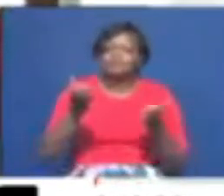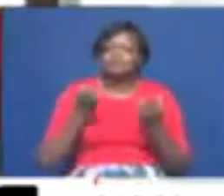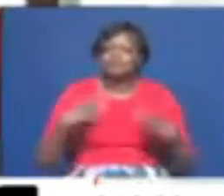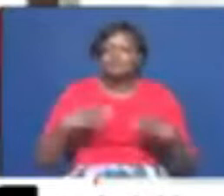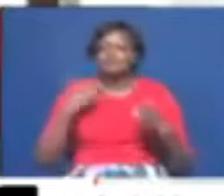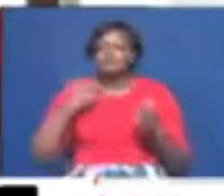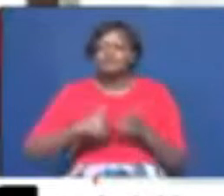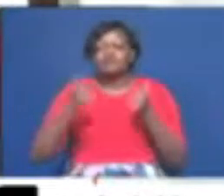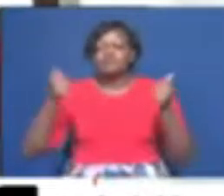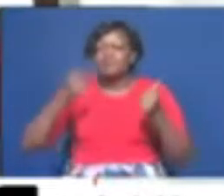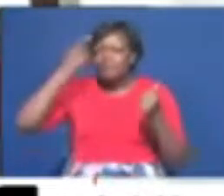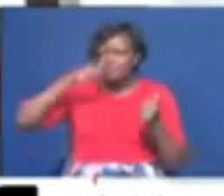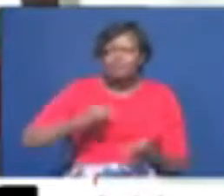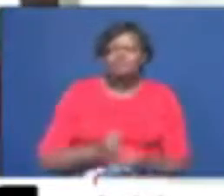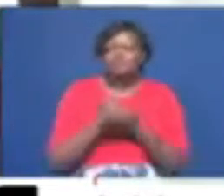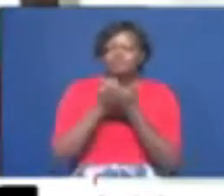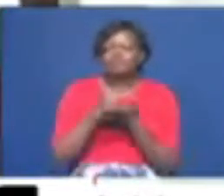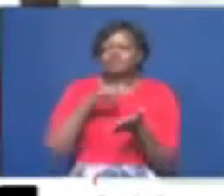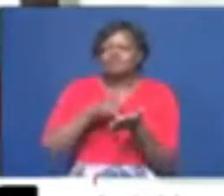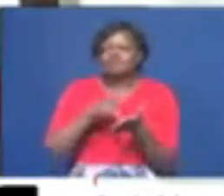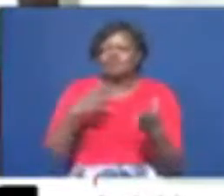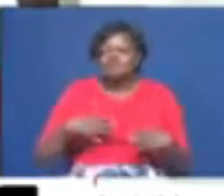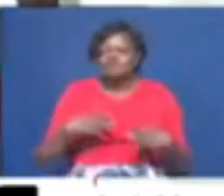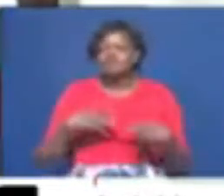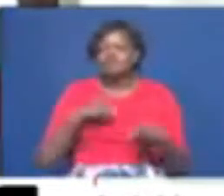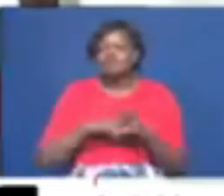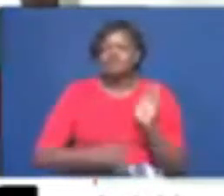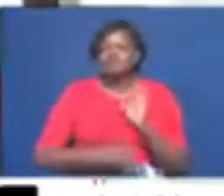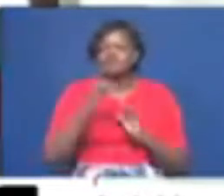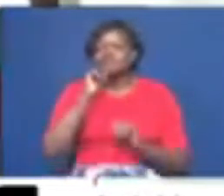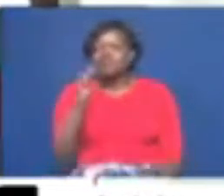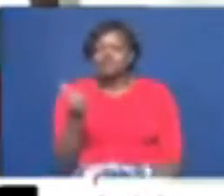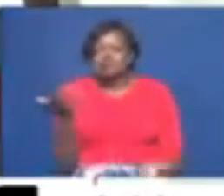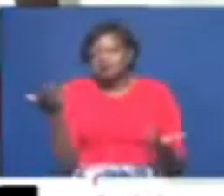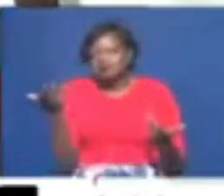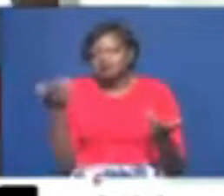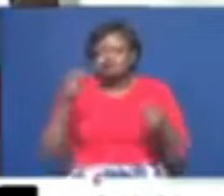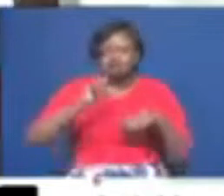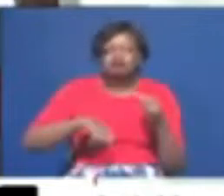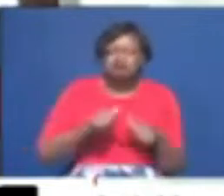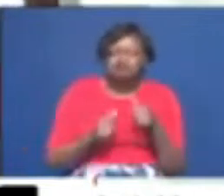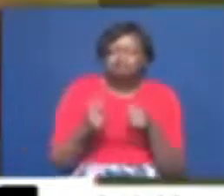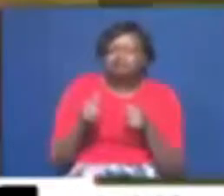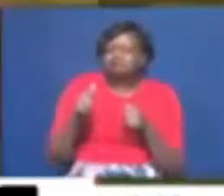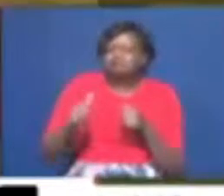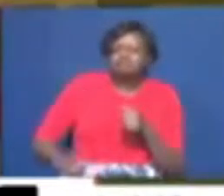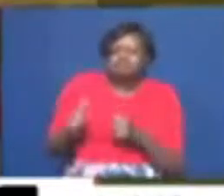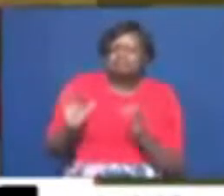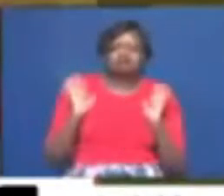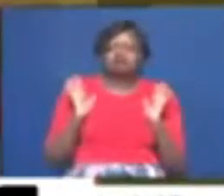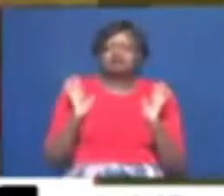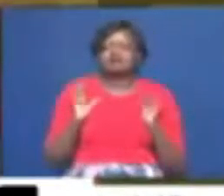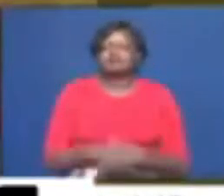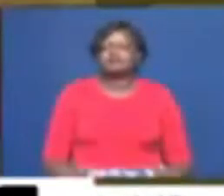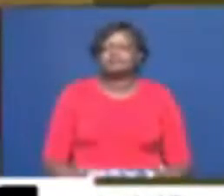za kusaidia na kuhusisha watu maendeleo, sio tu mambo ya yeye mwenyewe nipate cheo.